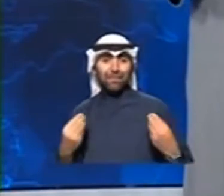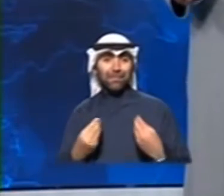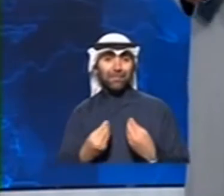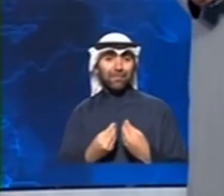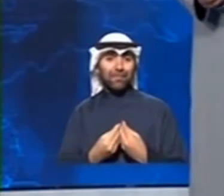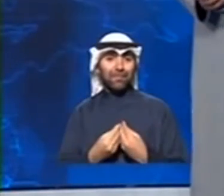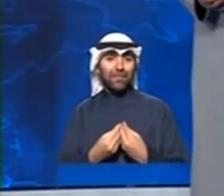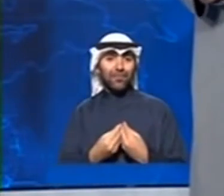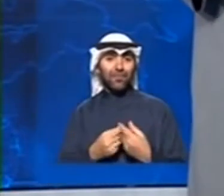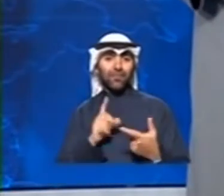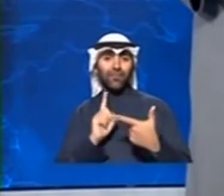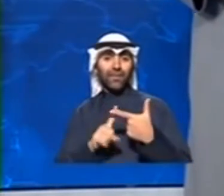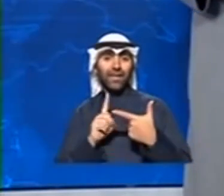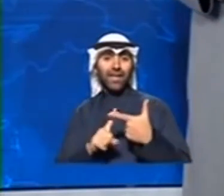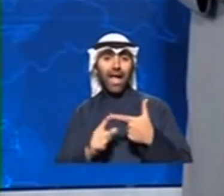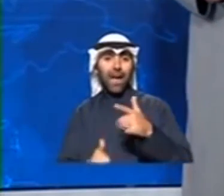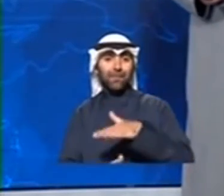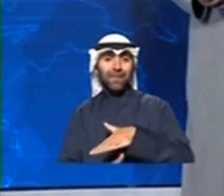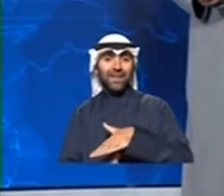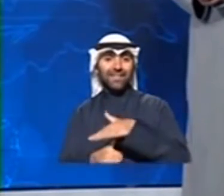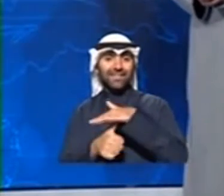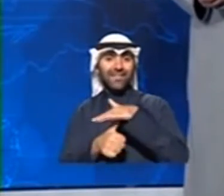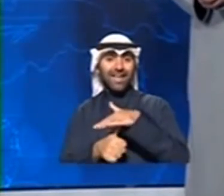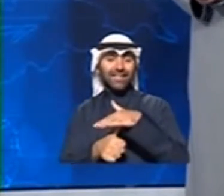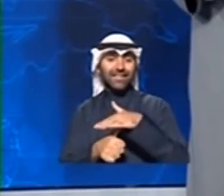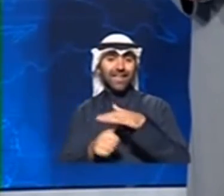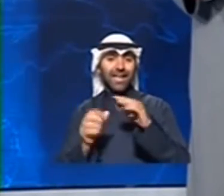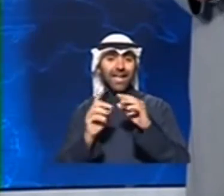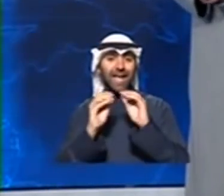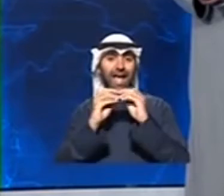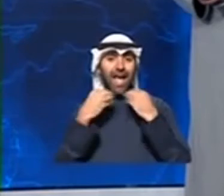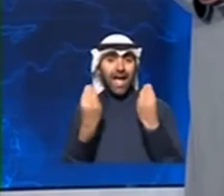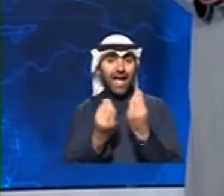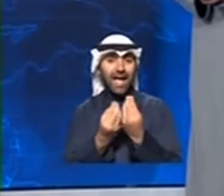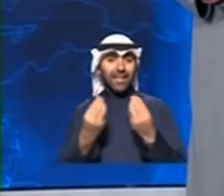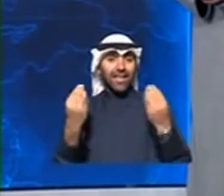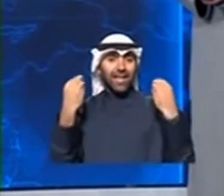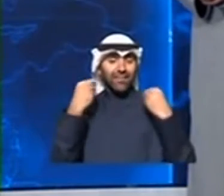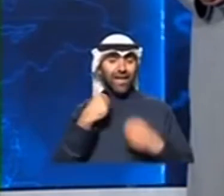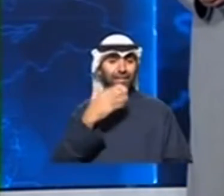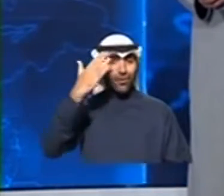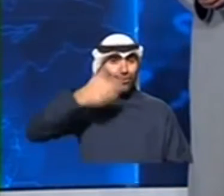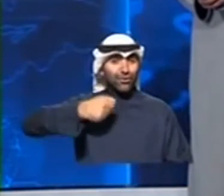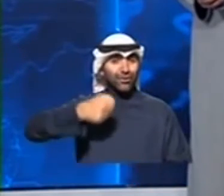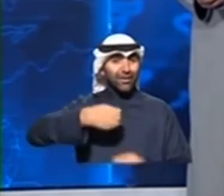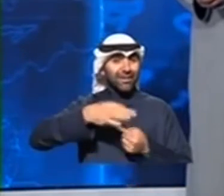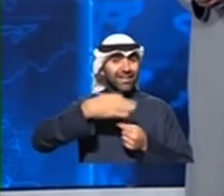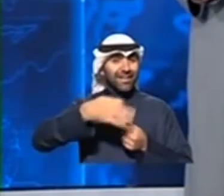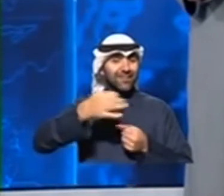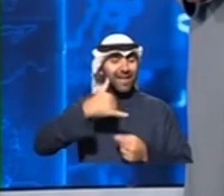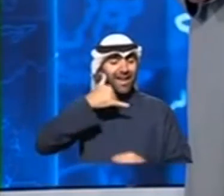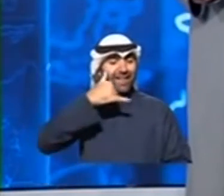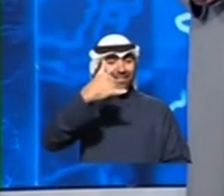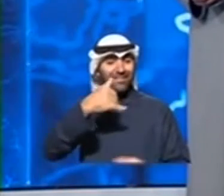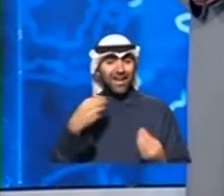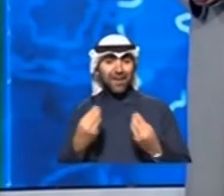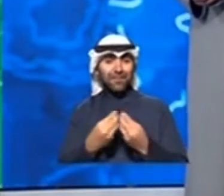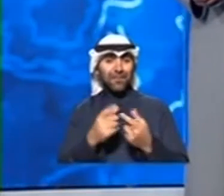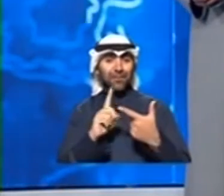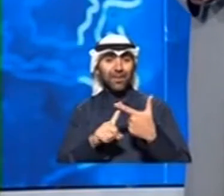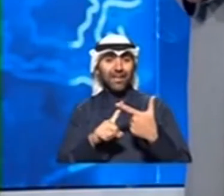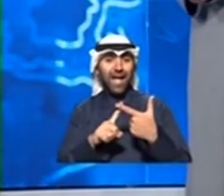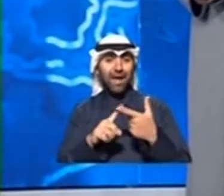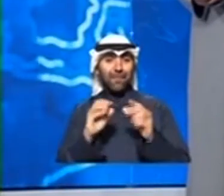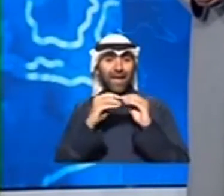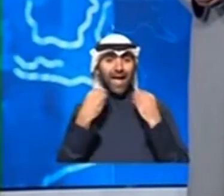حاولنا أن نعطي المشاهدين ضوء بسيط وموجز عن هذا الموضوع. نقول لك كل الشكر لك دكتور صقر الملا نائب مدير العام للهيئة العامة